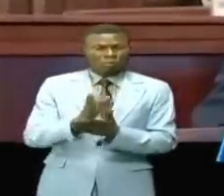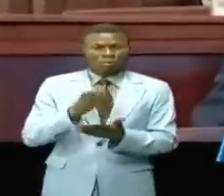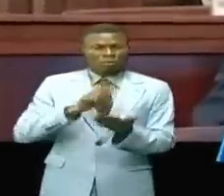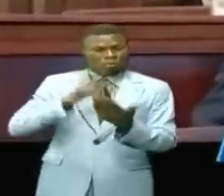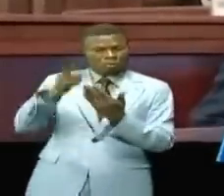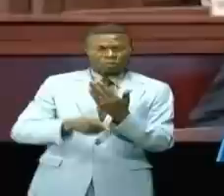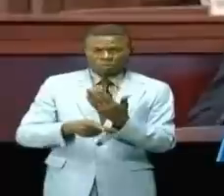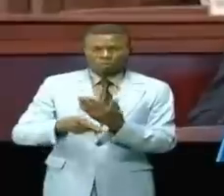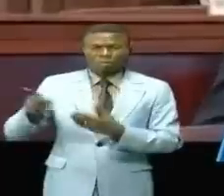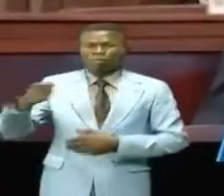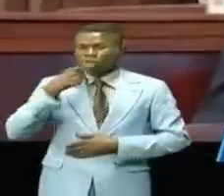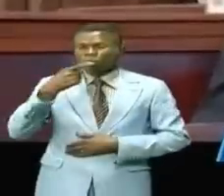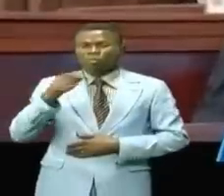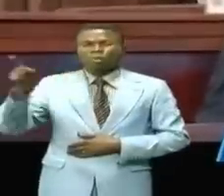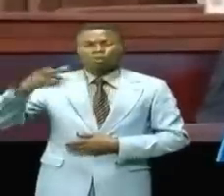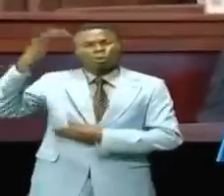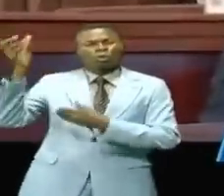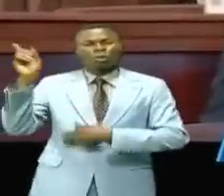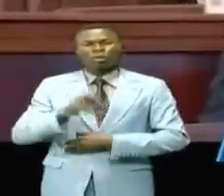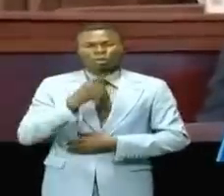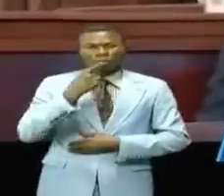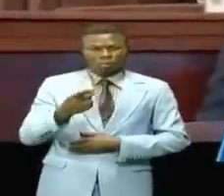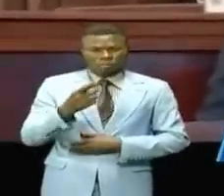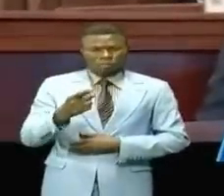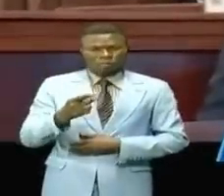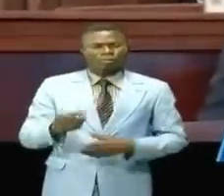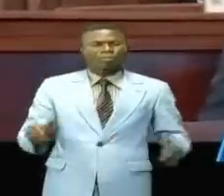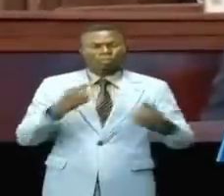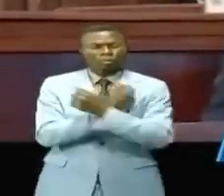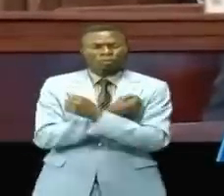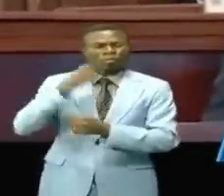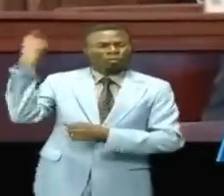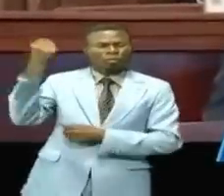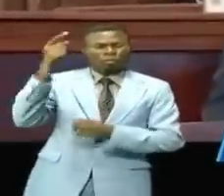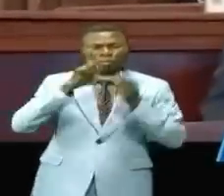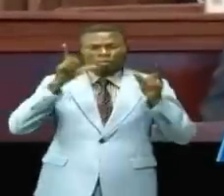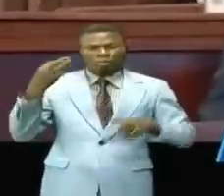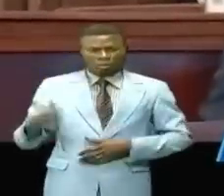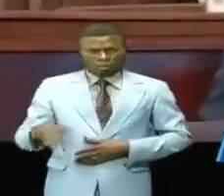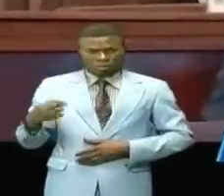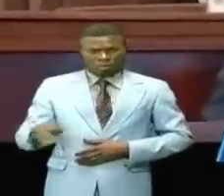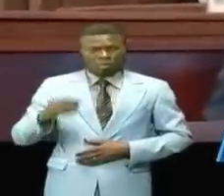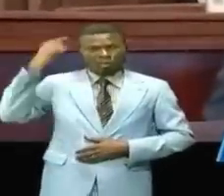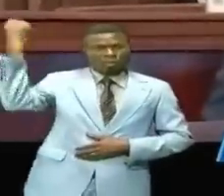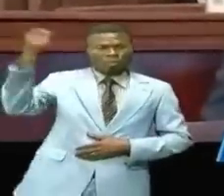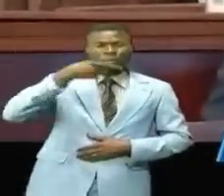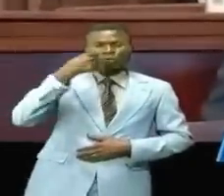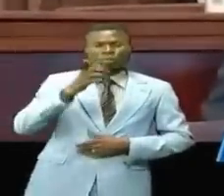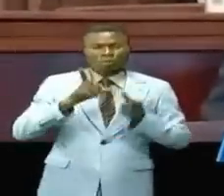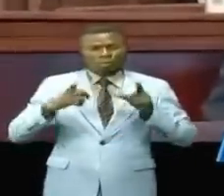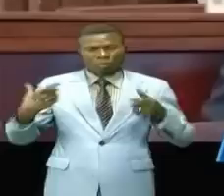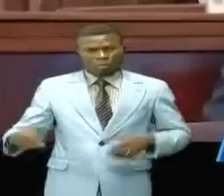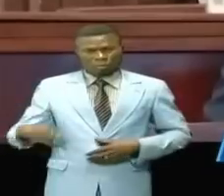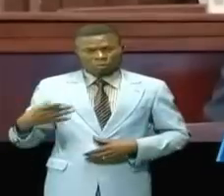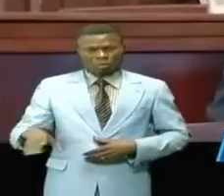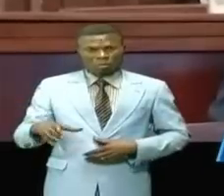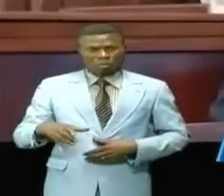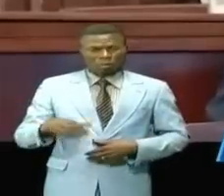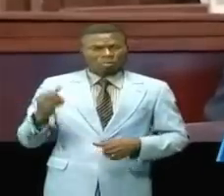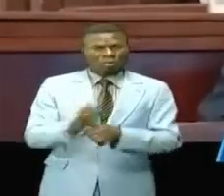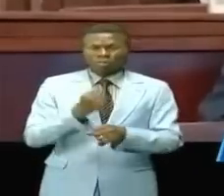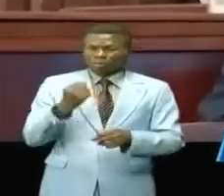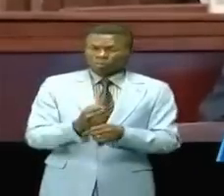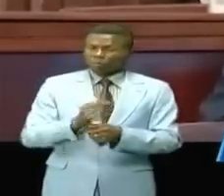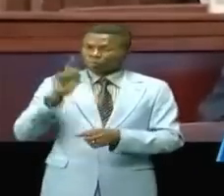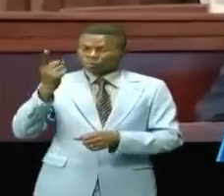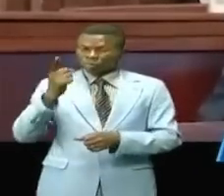référence. J'ai dit que la RDC a besoin de la solidarité du monde francophone. Le monde francophone ne peut pas se faire sans la RDC, le